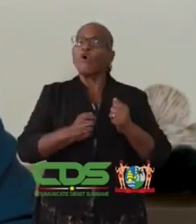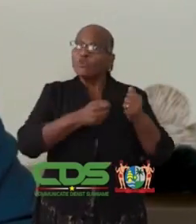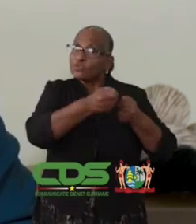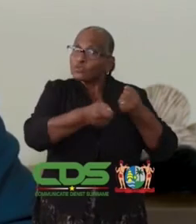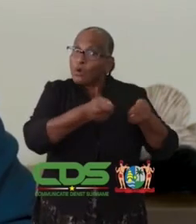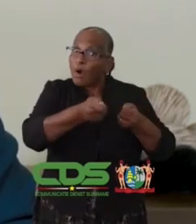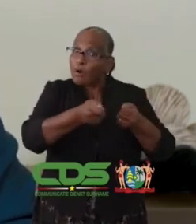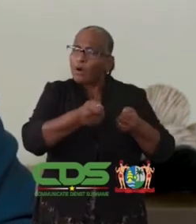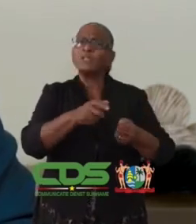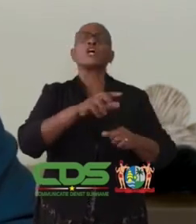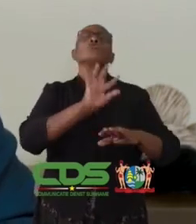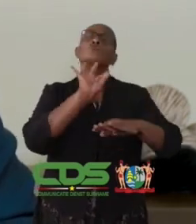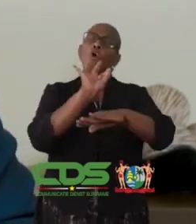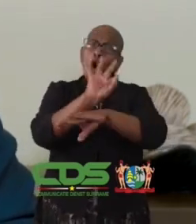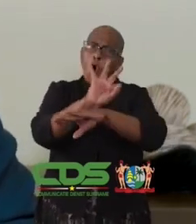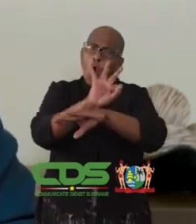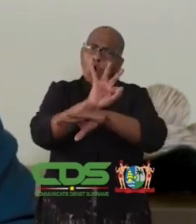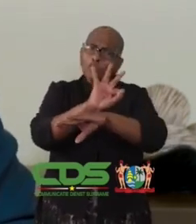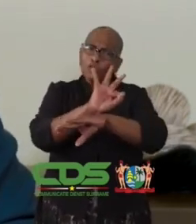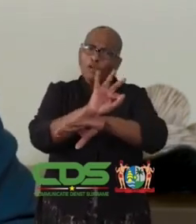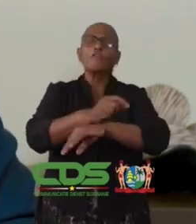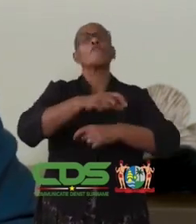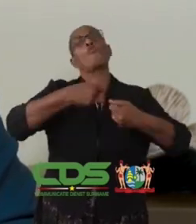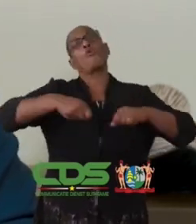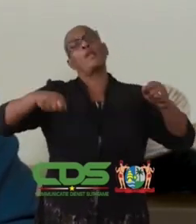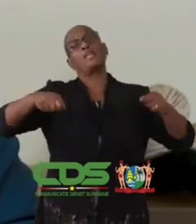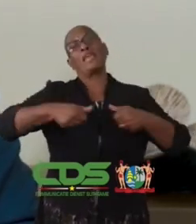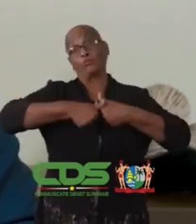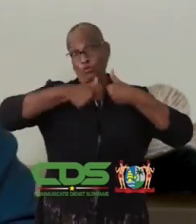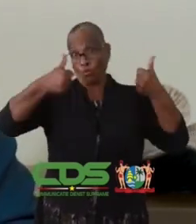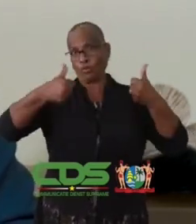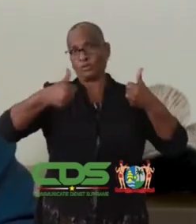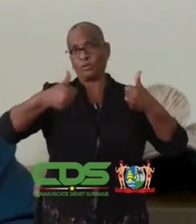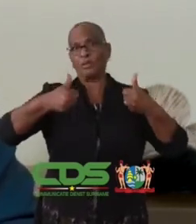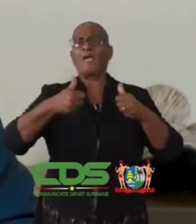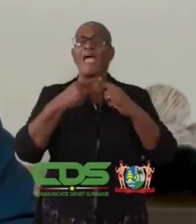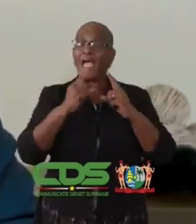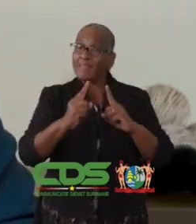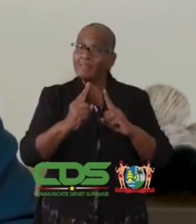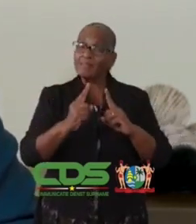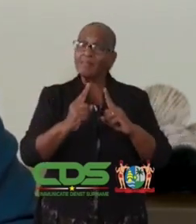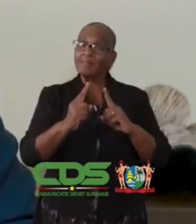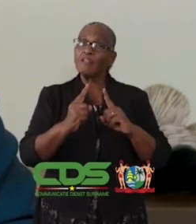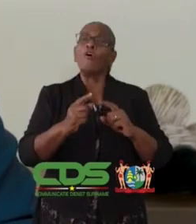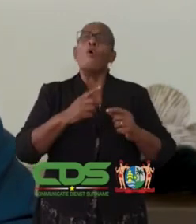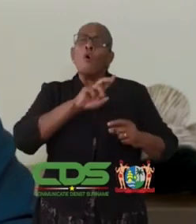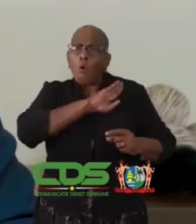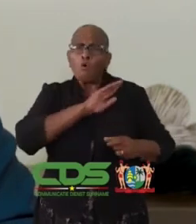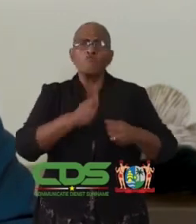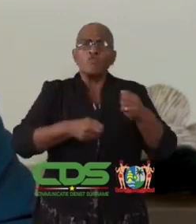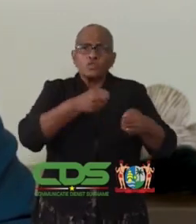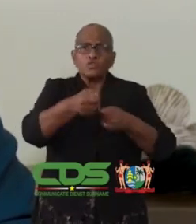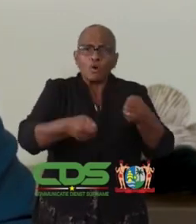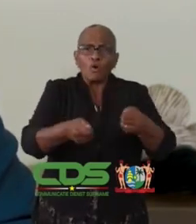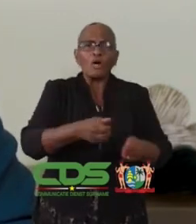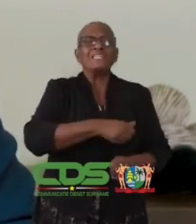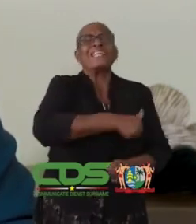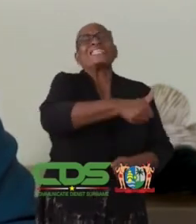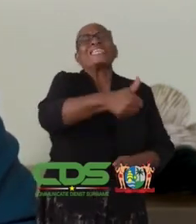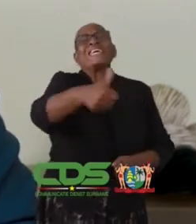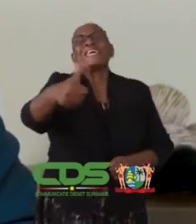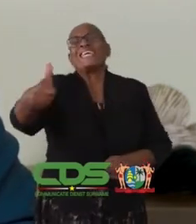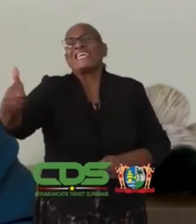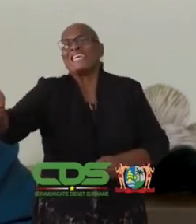ook ervoor zorgen dat ons onderwijs staat voor kwaliteit. En we gaan tevens ervoor zorgen